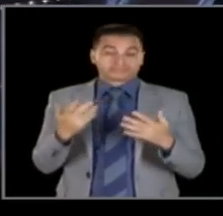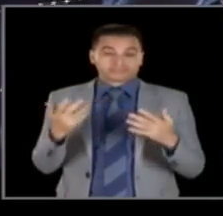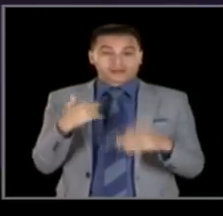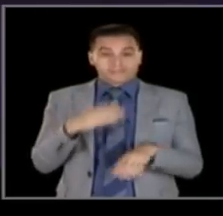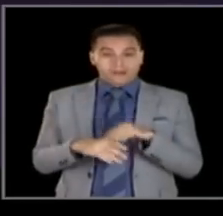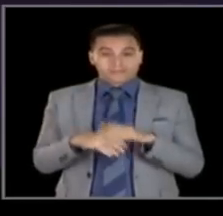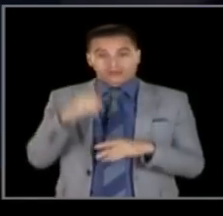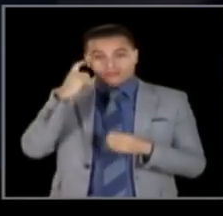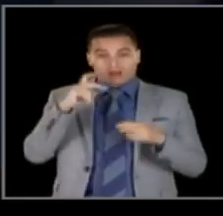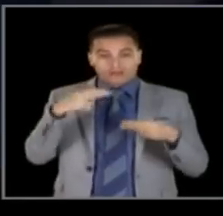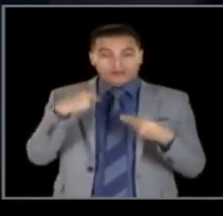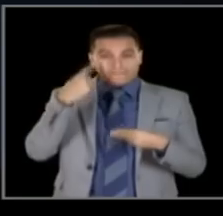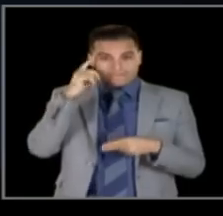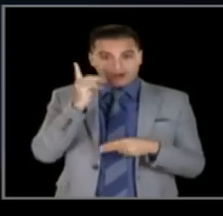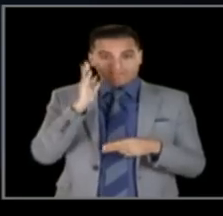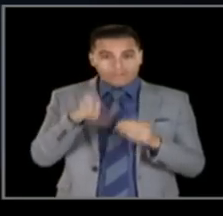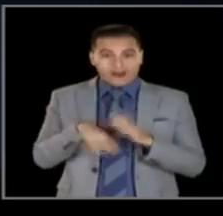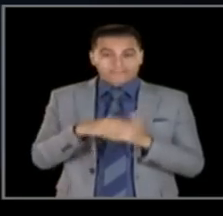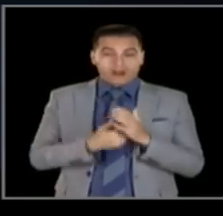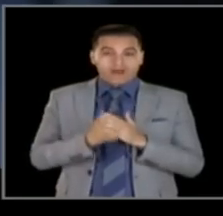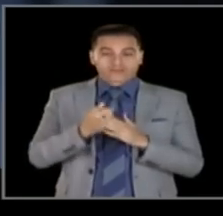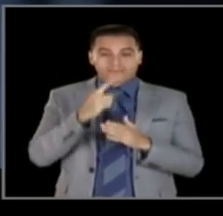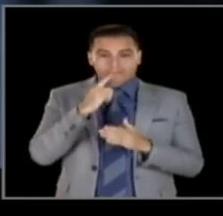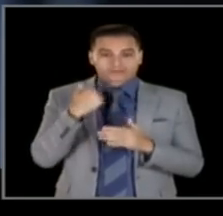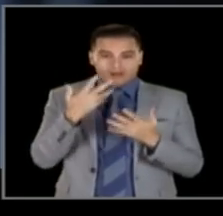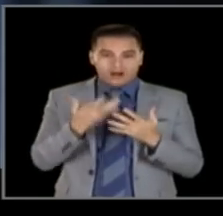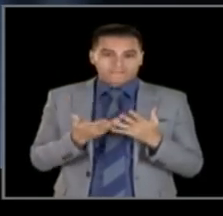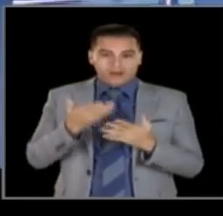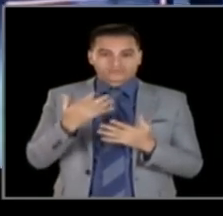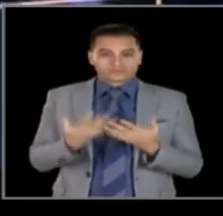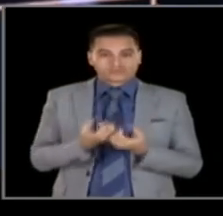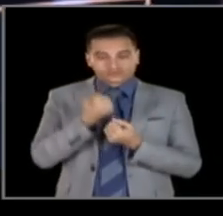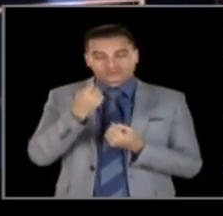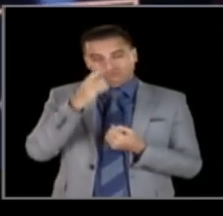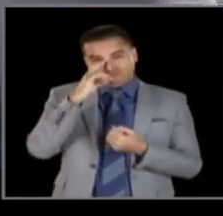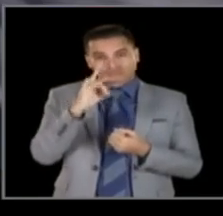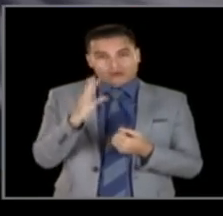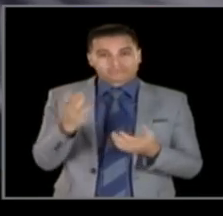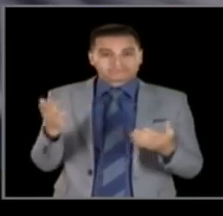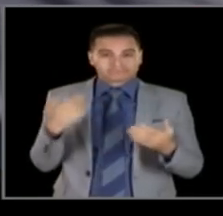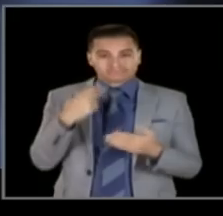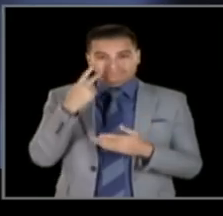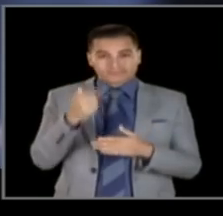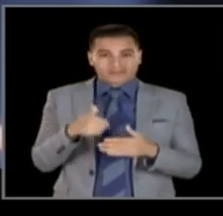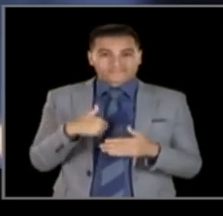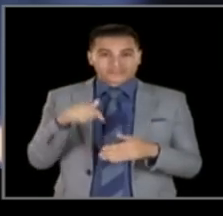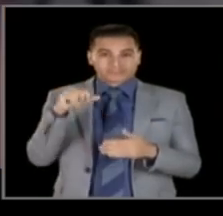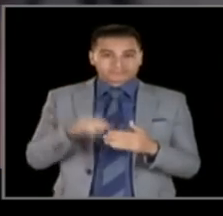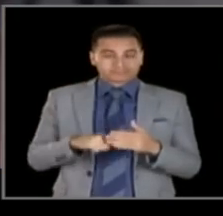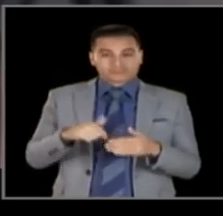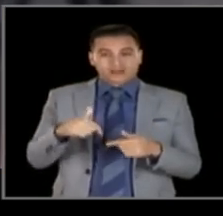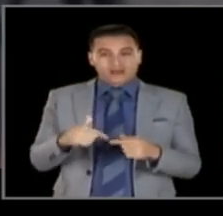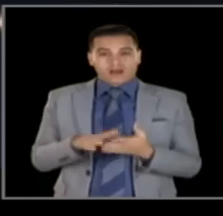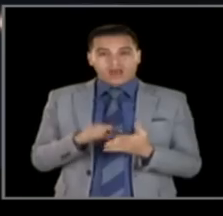فقط تحت الضغط كان ممكن يتحقق فيها حاجة أفضل، كنا وسعنا السكور شوية بيننا وبين الفريق تاني. لما بنخرج من الفقرة